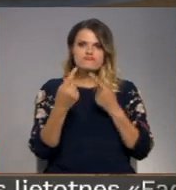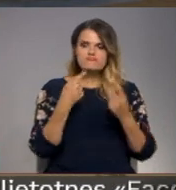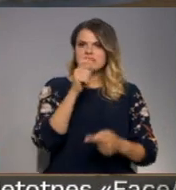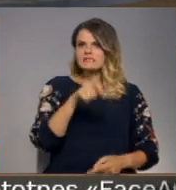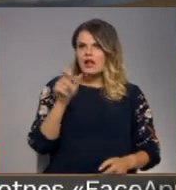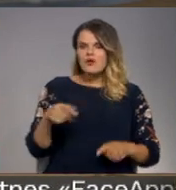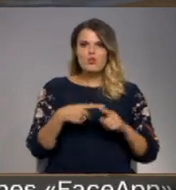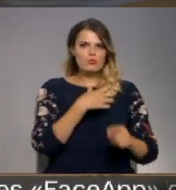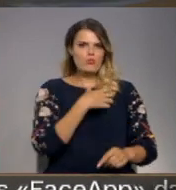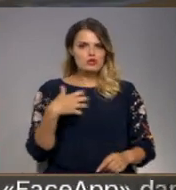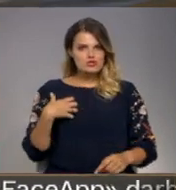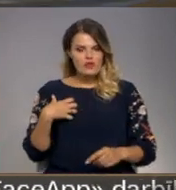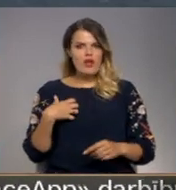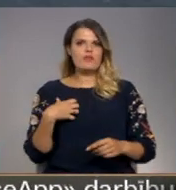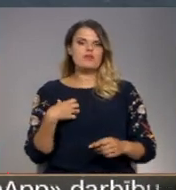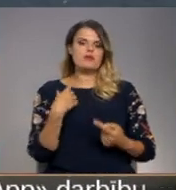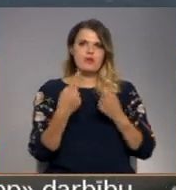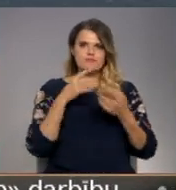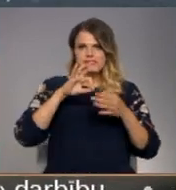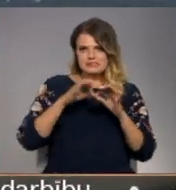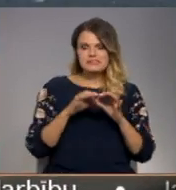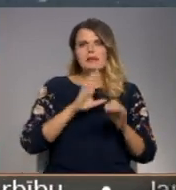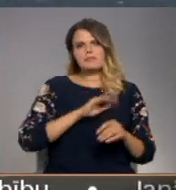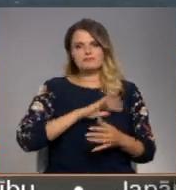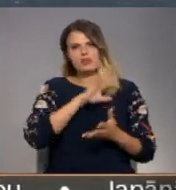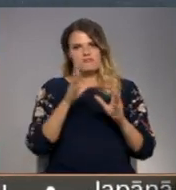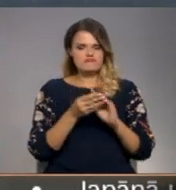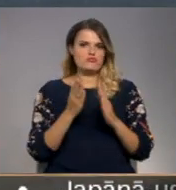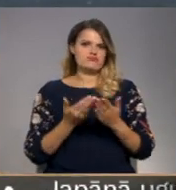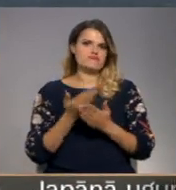pašvaldību, iebildumus un jautājumus. Santa Bauma, Nemats Musakovskis, Vidzemes televīzija.